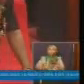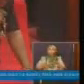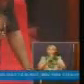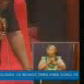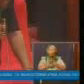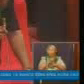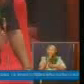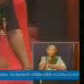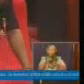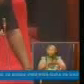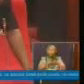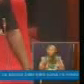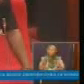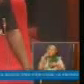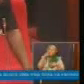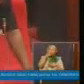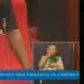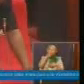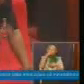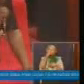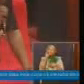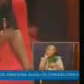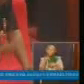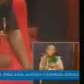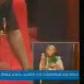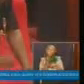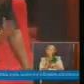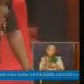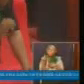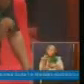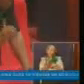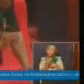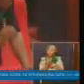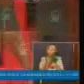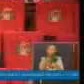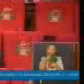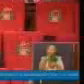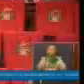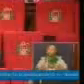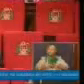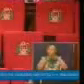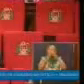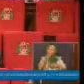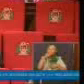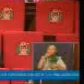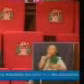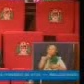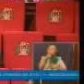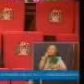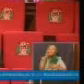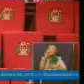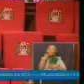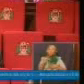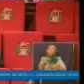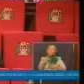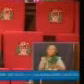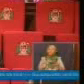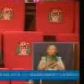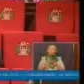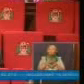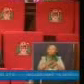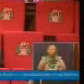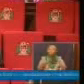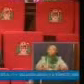lakini dakika 20 za wachache, wakasema wao wapewe na dakika 30 za ufafanuzi.